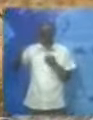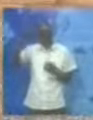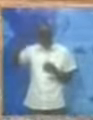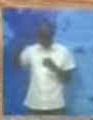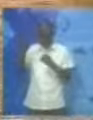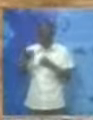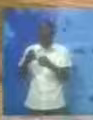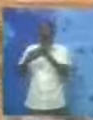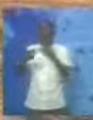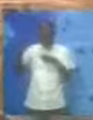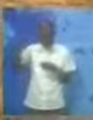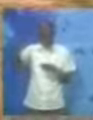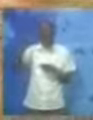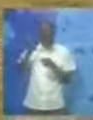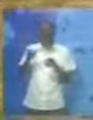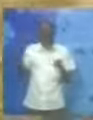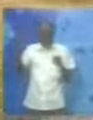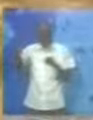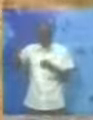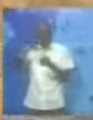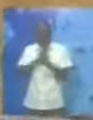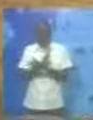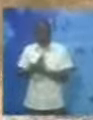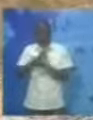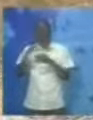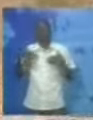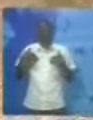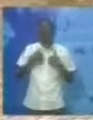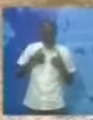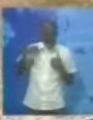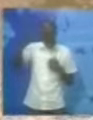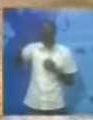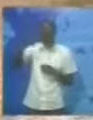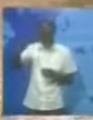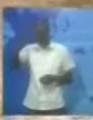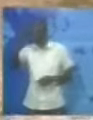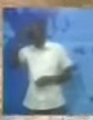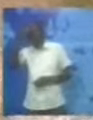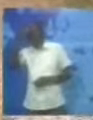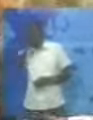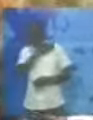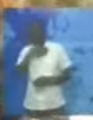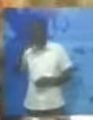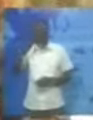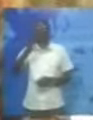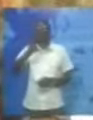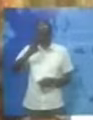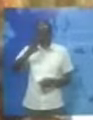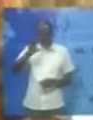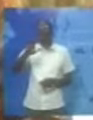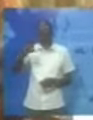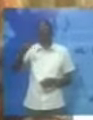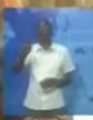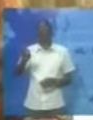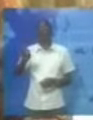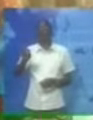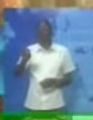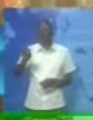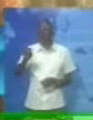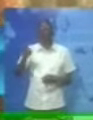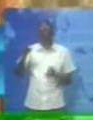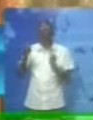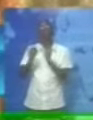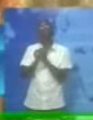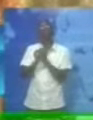parcs du Pendjari et du W en vue d'une éventuelle reconnaissance par l'UNESCO. Je pense qu'il faut accueillir ça